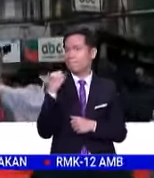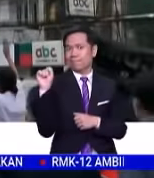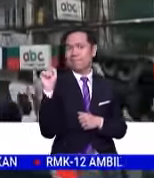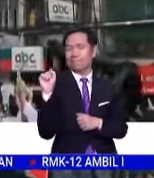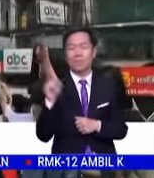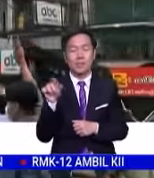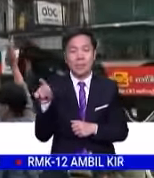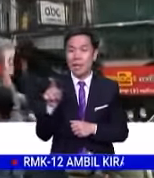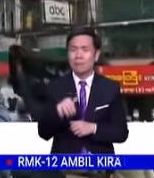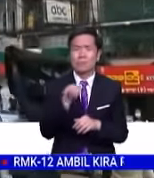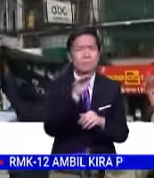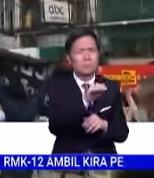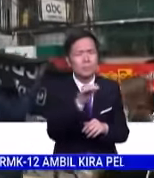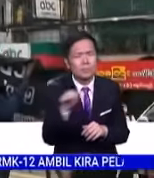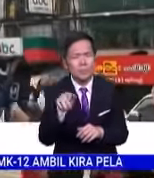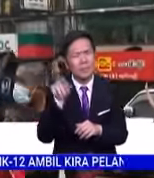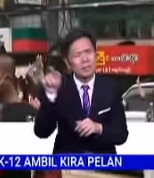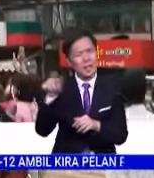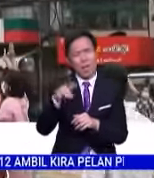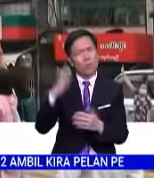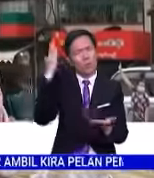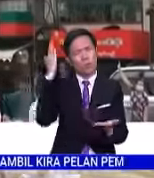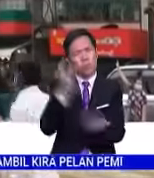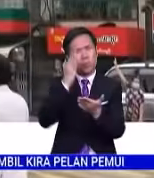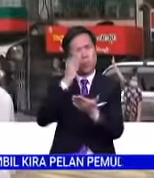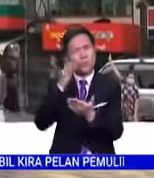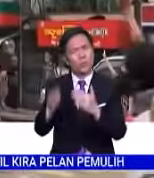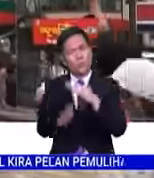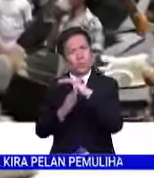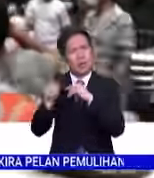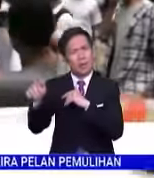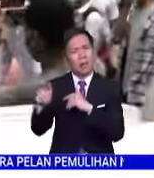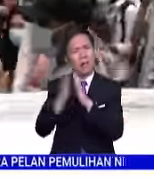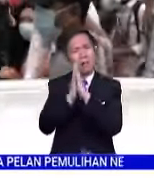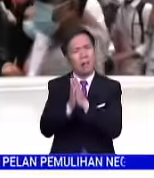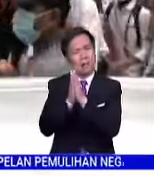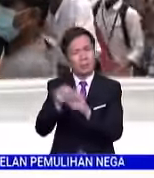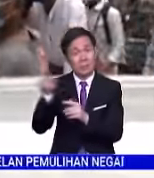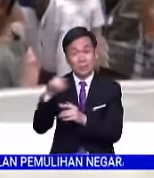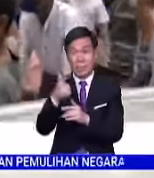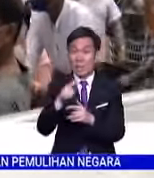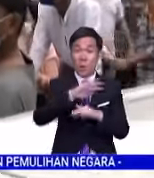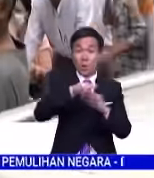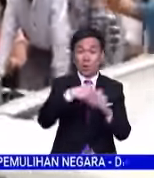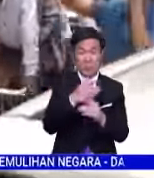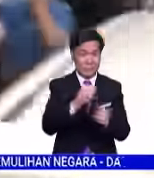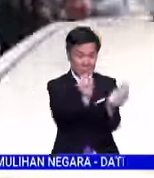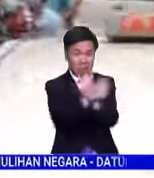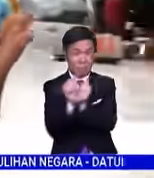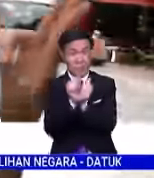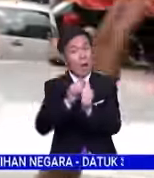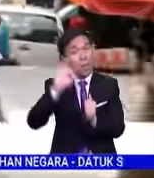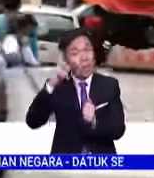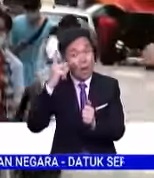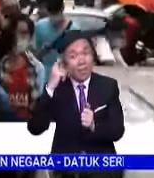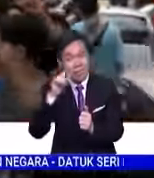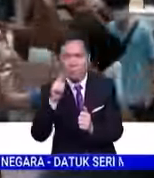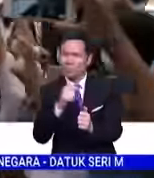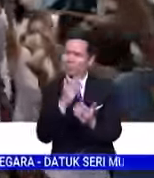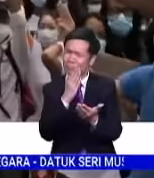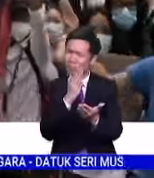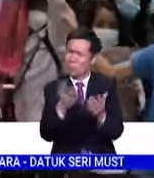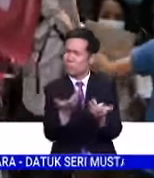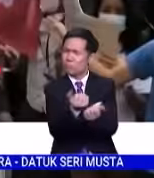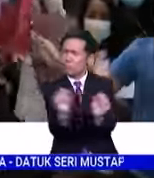Ia turut menggesa agar keganasan dihentikan serta-merta dan pemimpin politik yang ditahan dibebaskan bagi merintis jalan penyelesaian